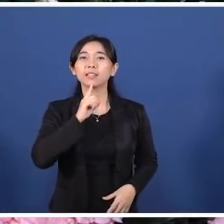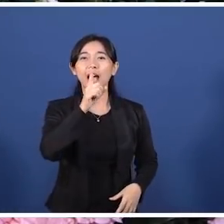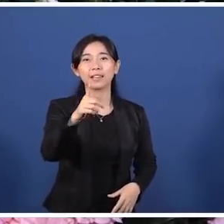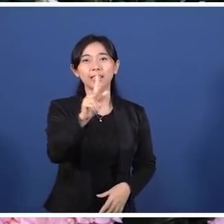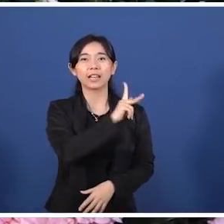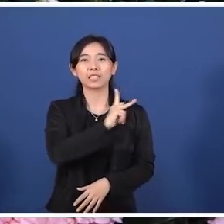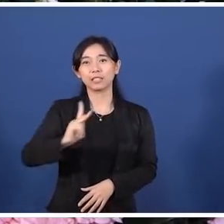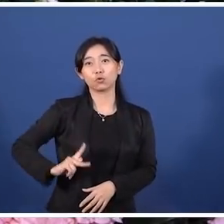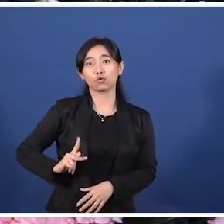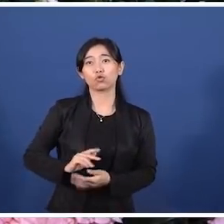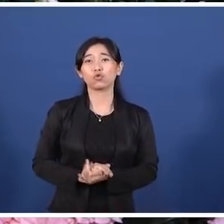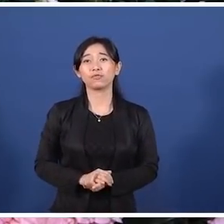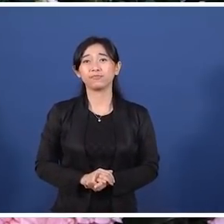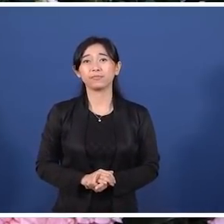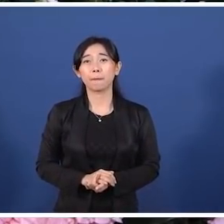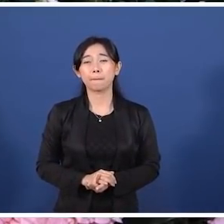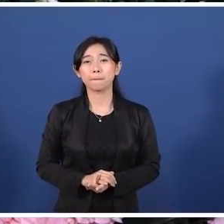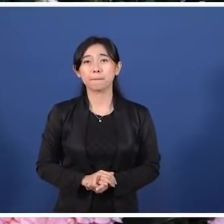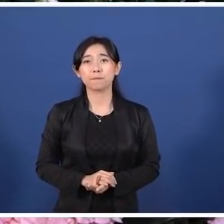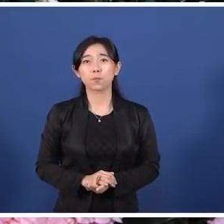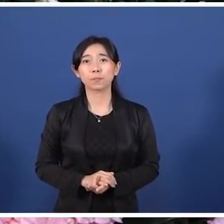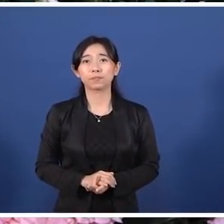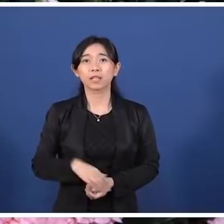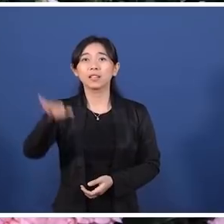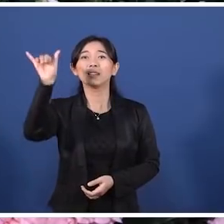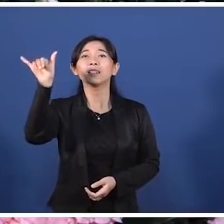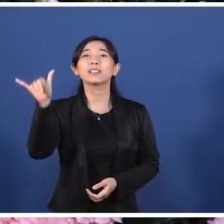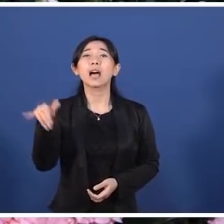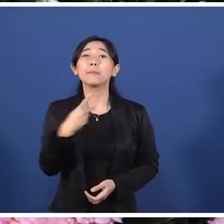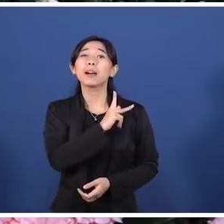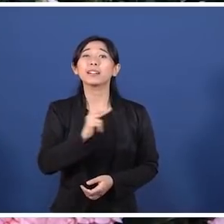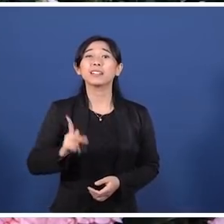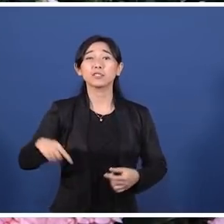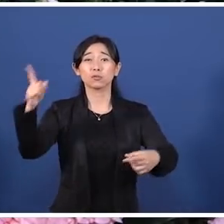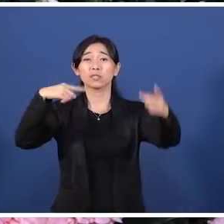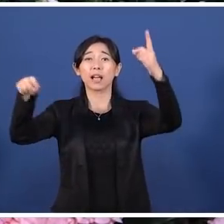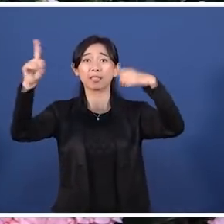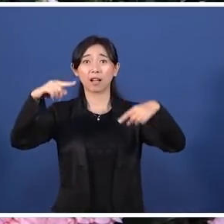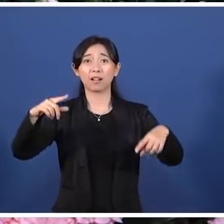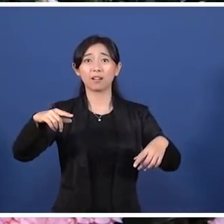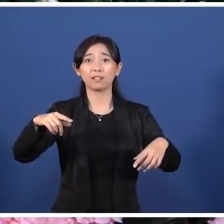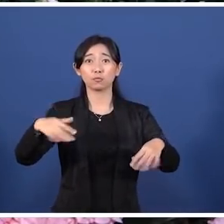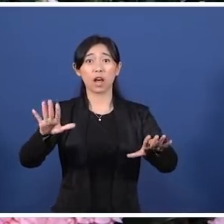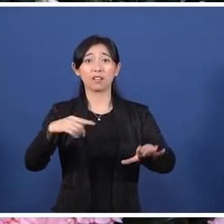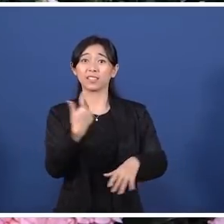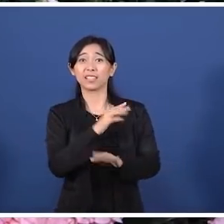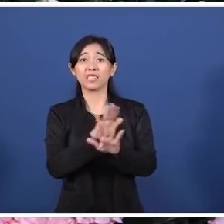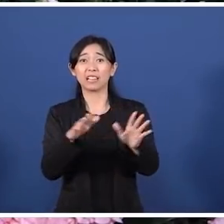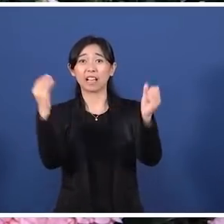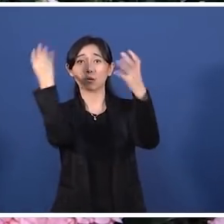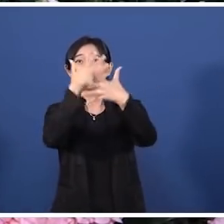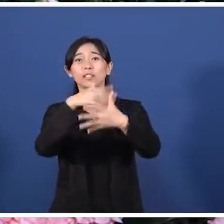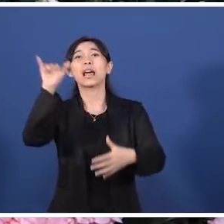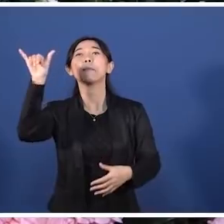Tapi pertanyaan kita secara kritis barangkali lanjutannya adalah, mengapa kalau Kristus datang lalu kita tidak perlu takut? Kenapa